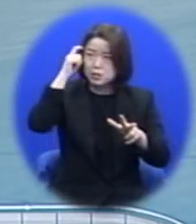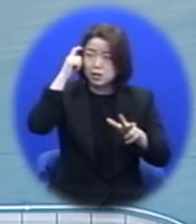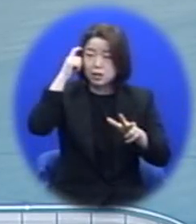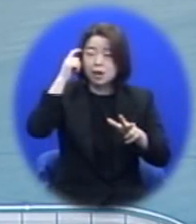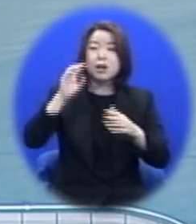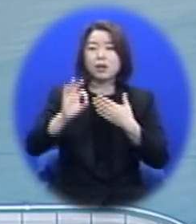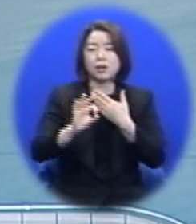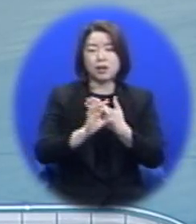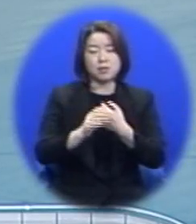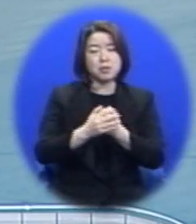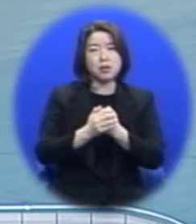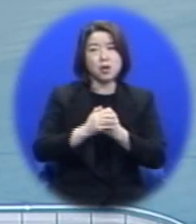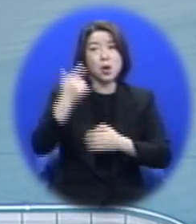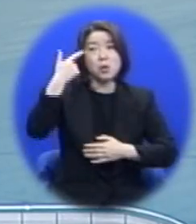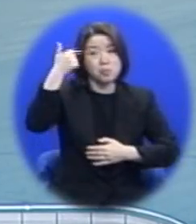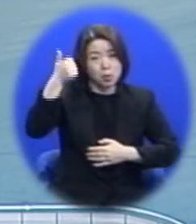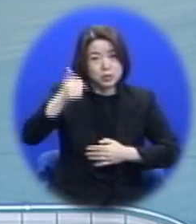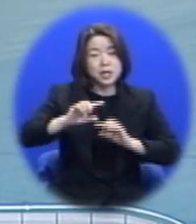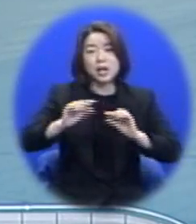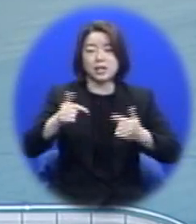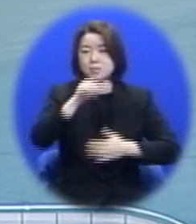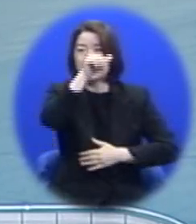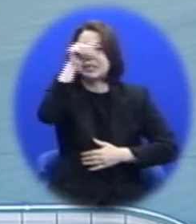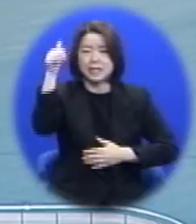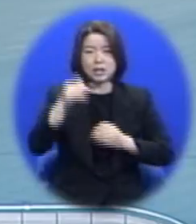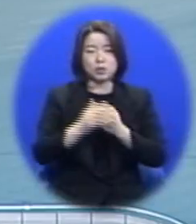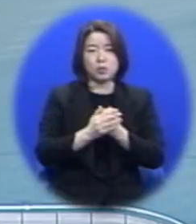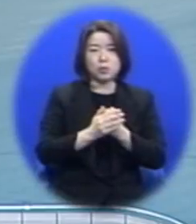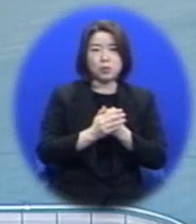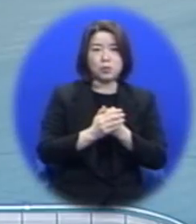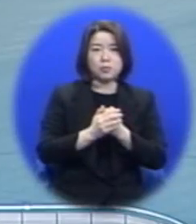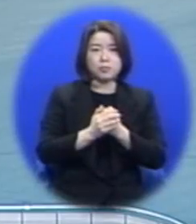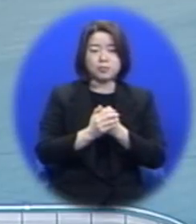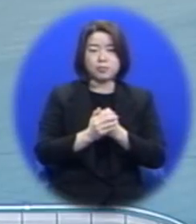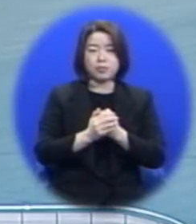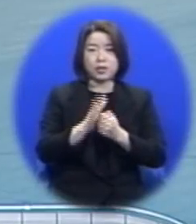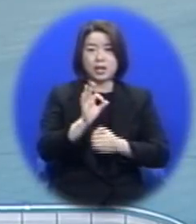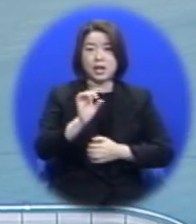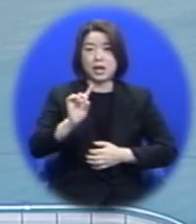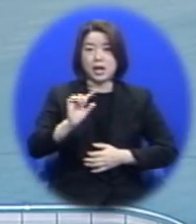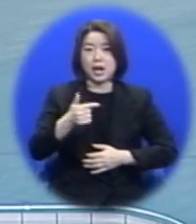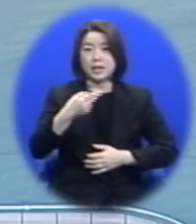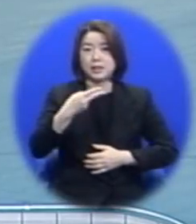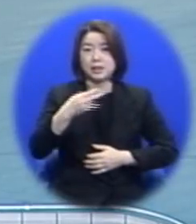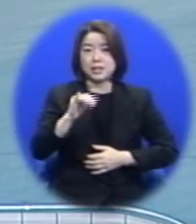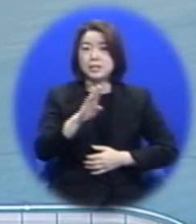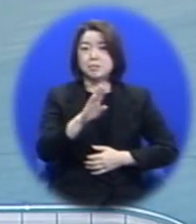목사나 장로였겠죠. 아가보라고 하는 사람이 거기서